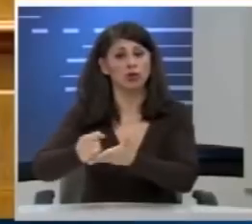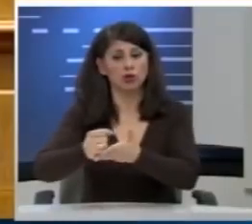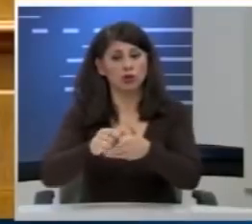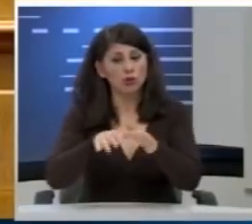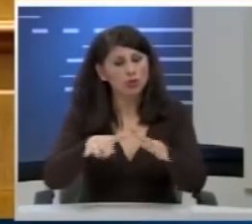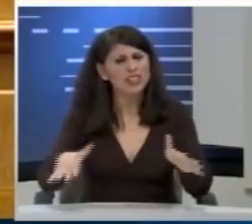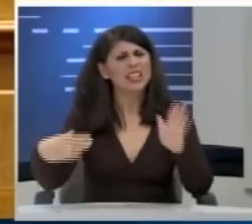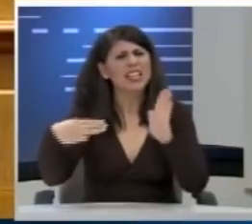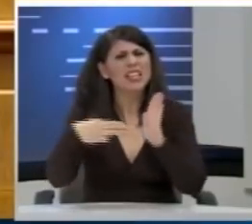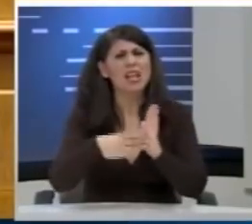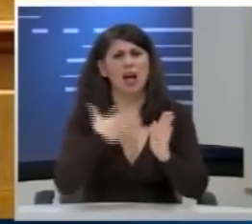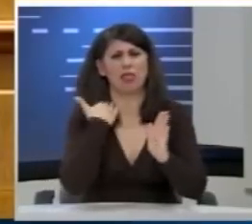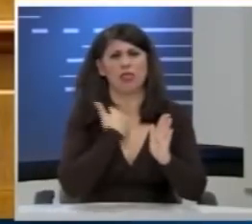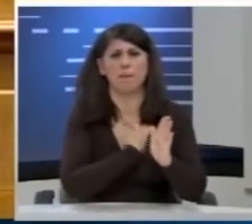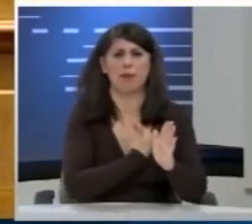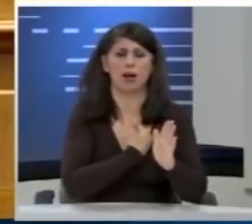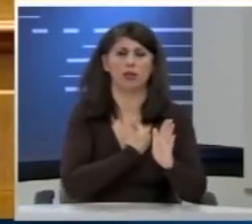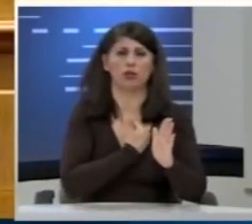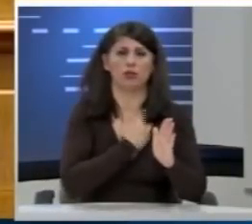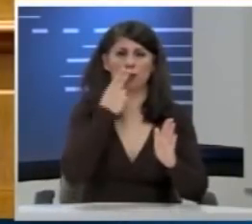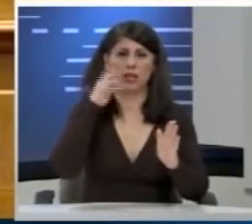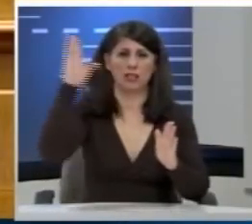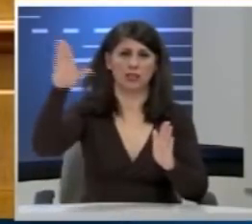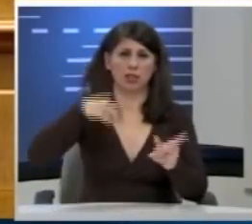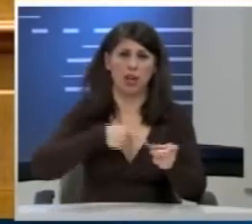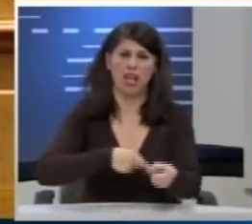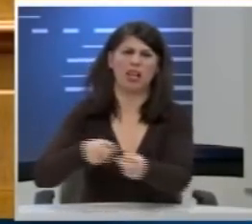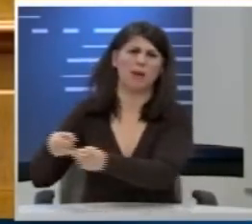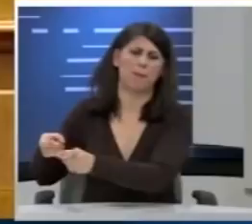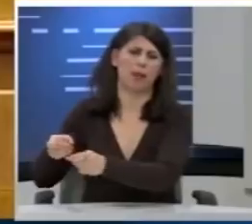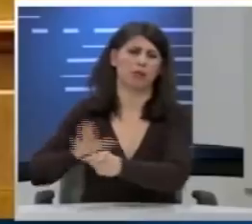των χιλιάδων θυμάτων των ναζιστικών εγκλημάτων σε όλη τη χώρα. Ευχαριστώ.